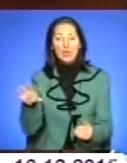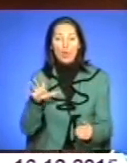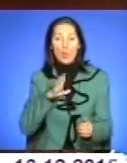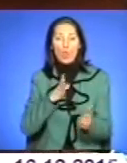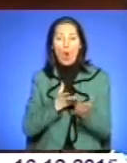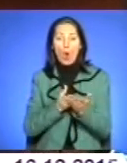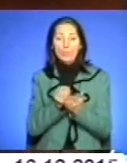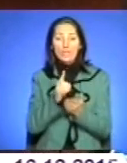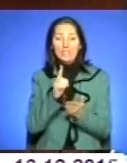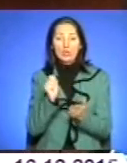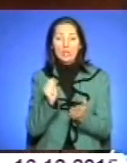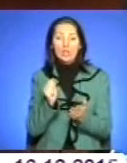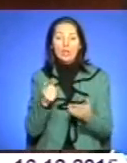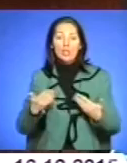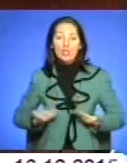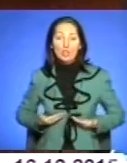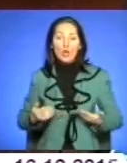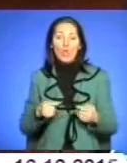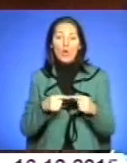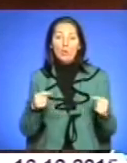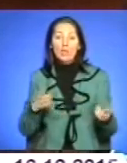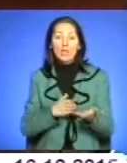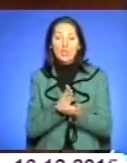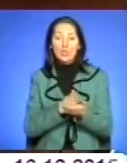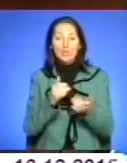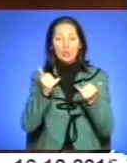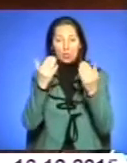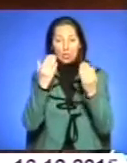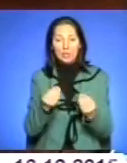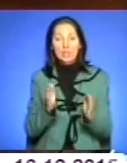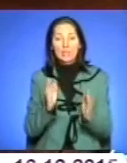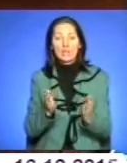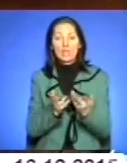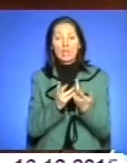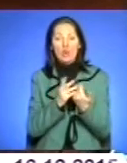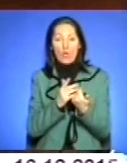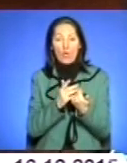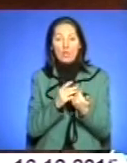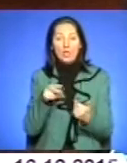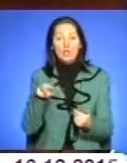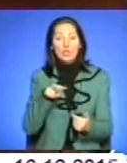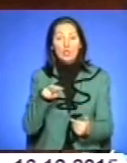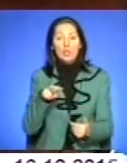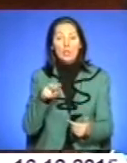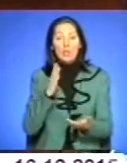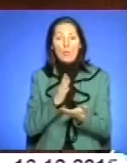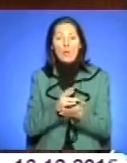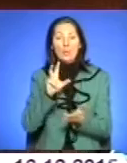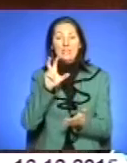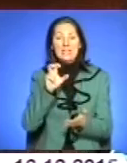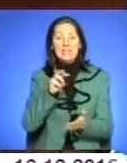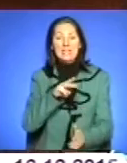за житлово-комунальні послуги. На сьогоднішній день ми тільки нарахування листопада маємо 300